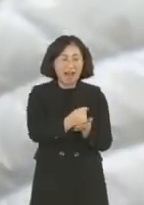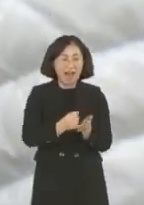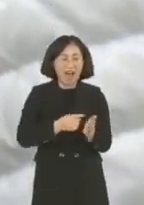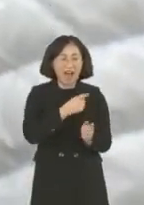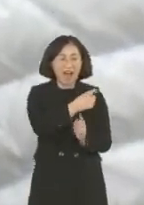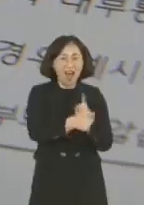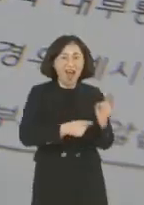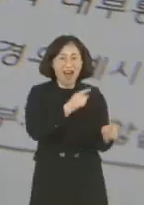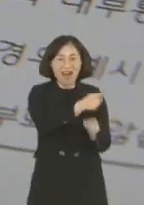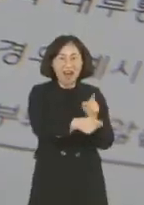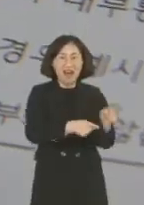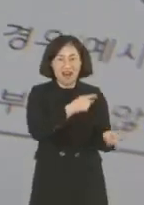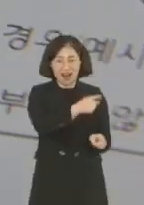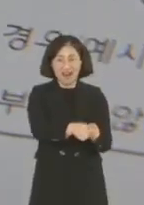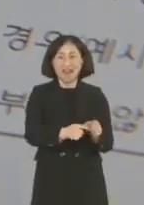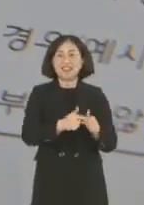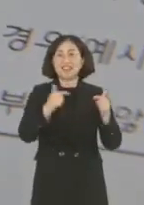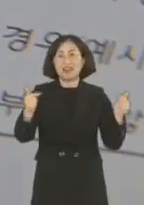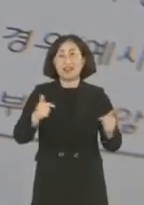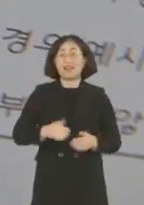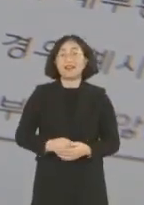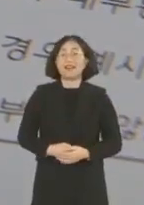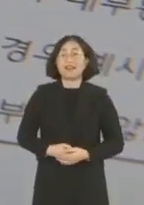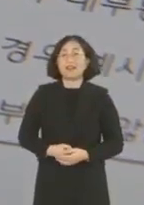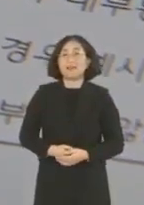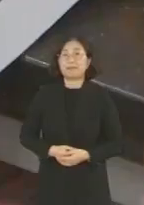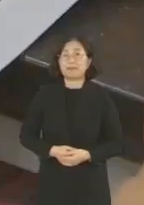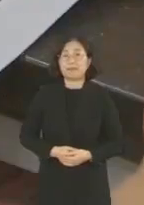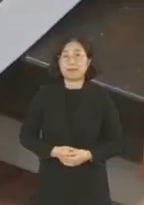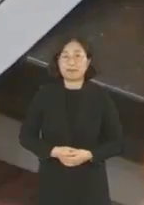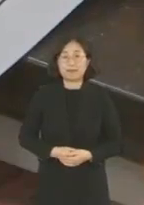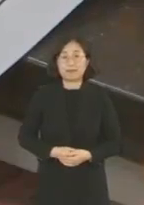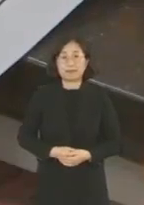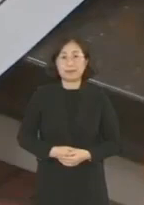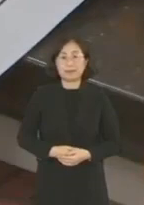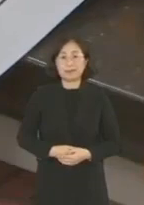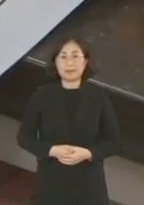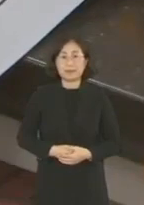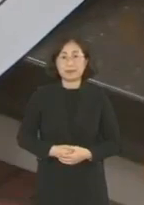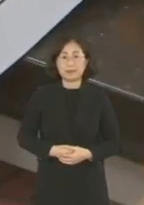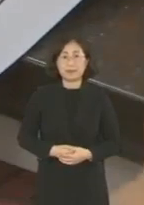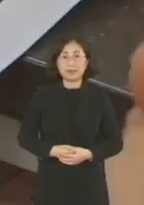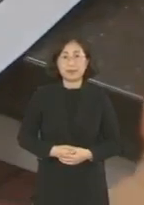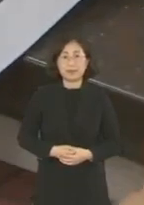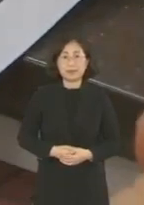금리 상품에 넣고 있는 것으로 분석됩니다. TJB 김건규입니다.